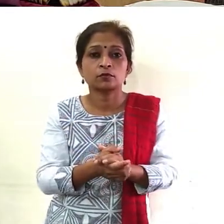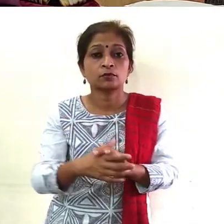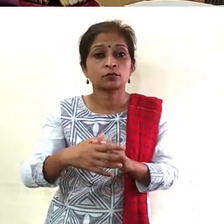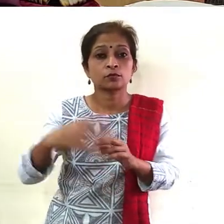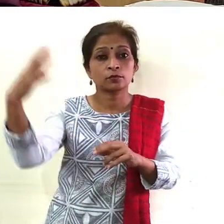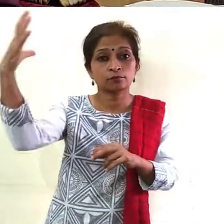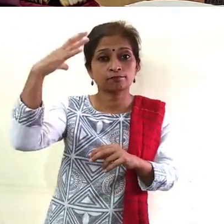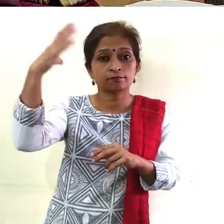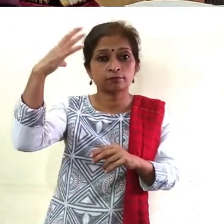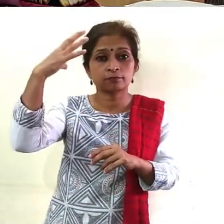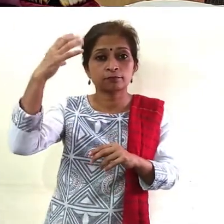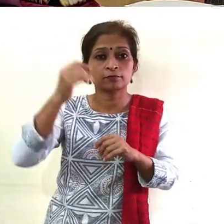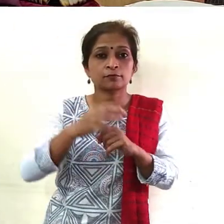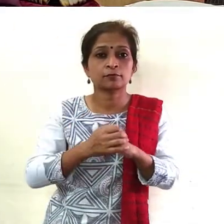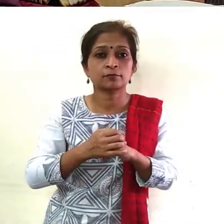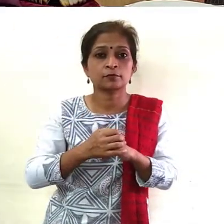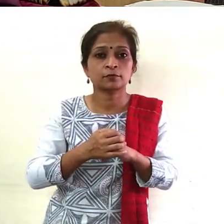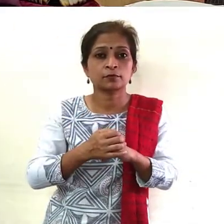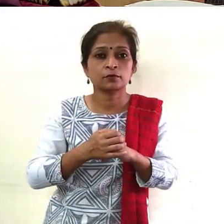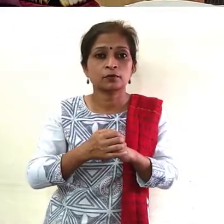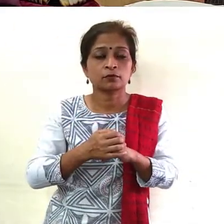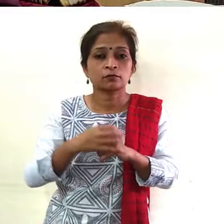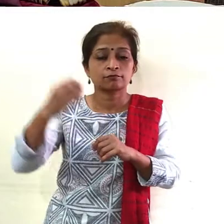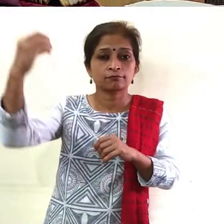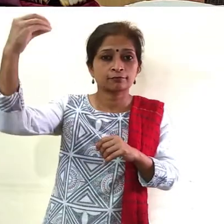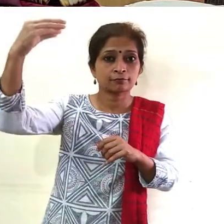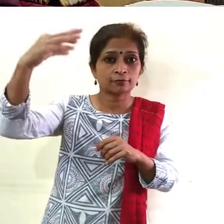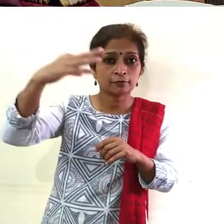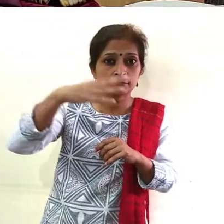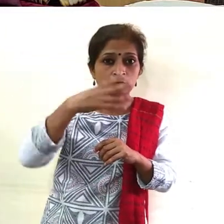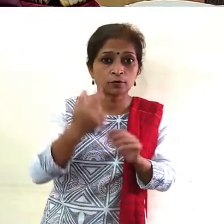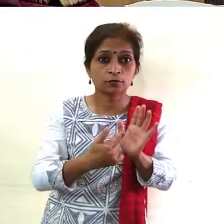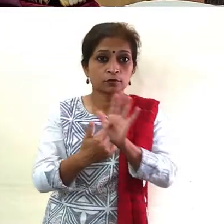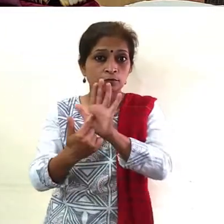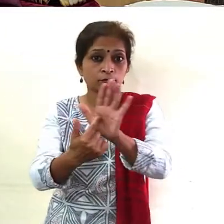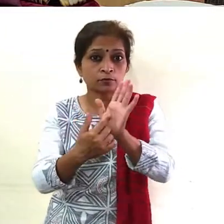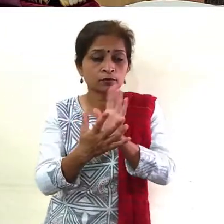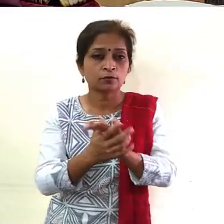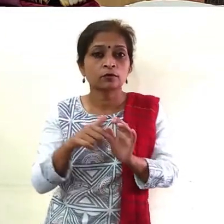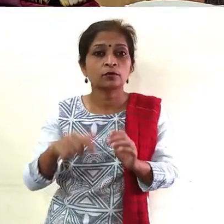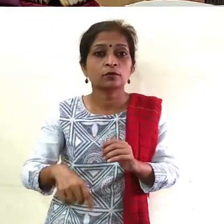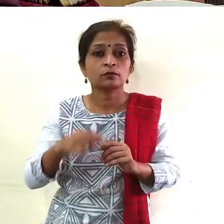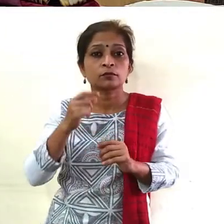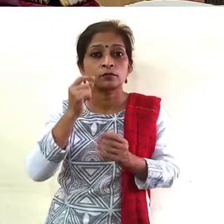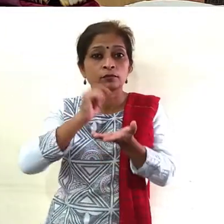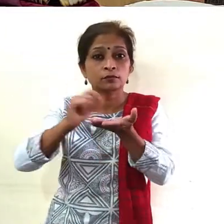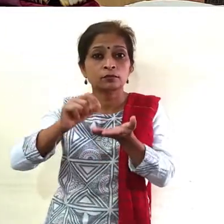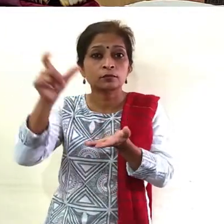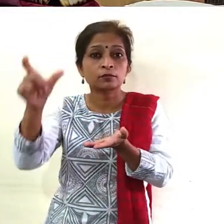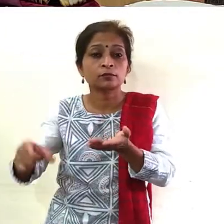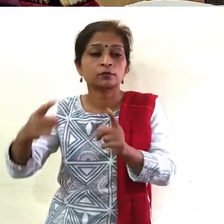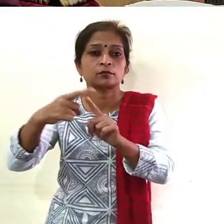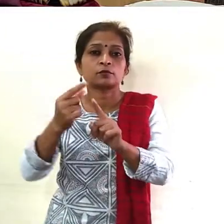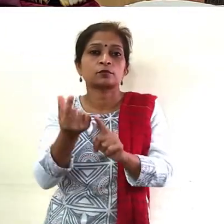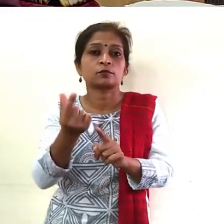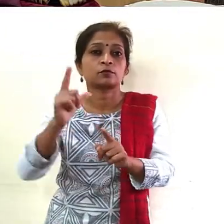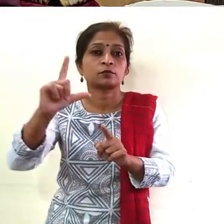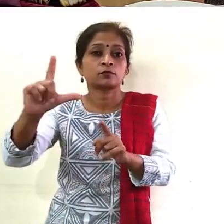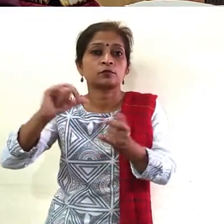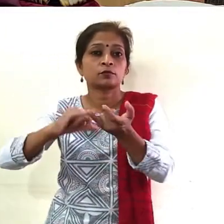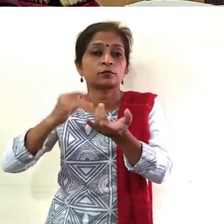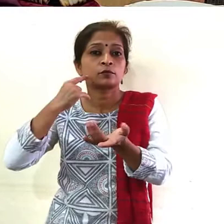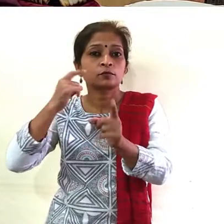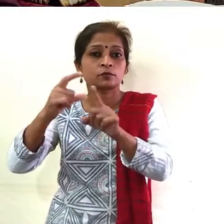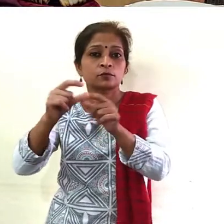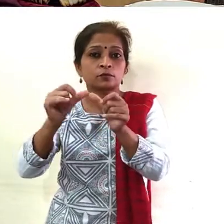से एक अरुण आ रहा है या सूर्य की एक ज्योति आ रही है। तुलसीदास जी की श्री रामचंद्र कृपाल भजमन